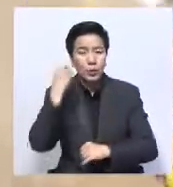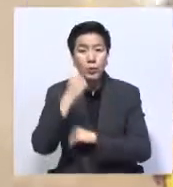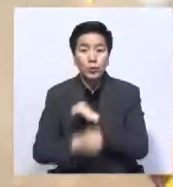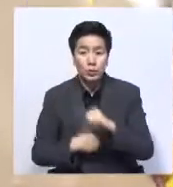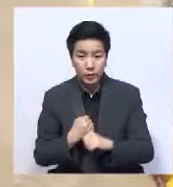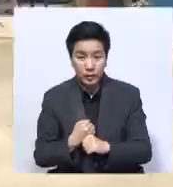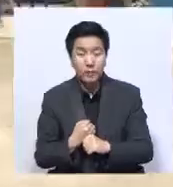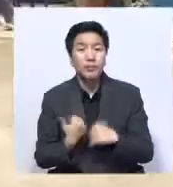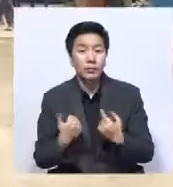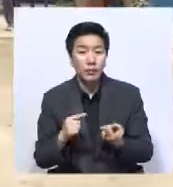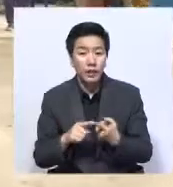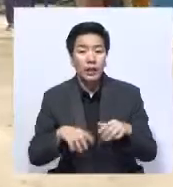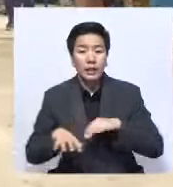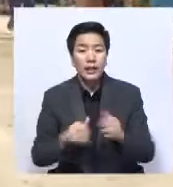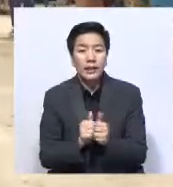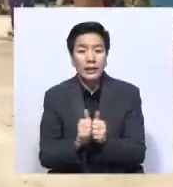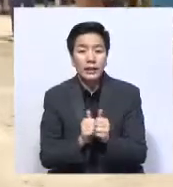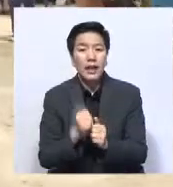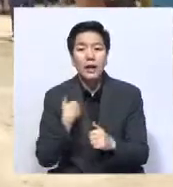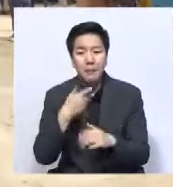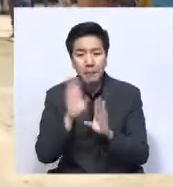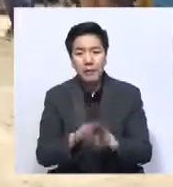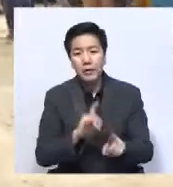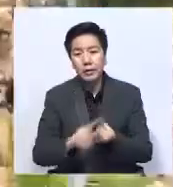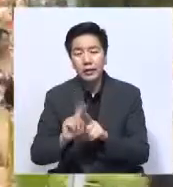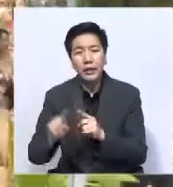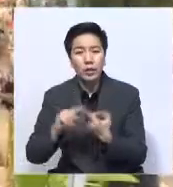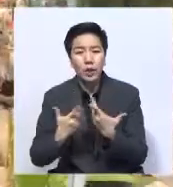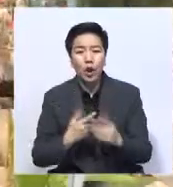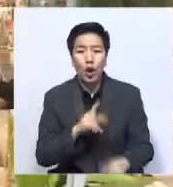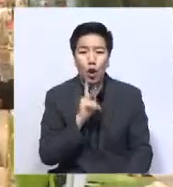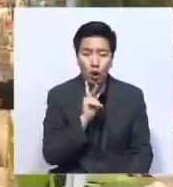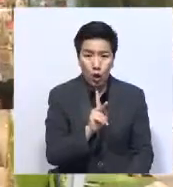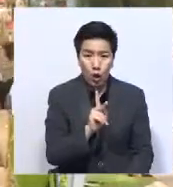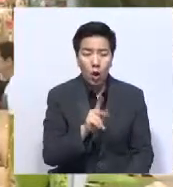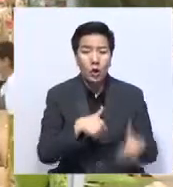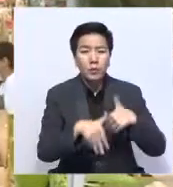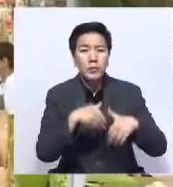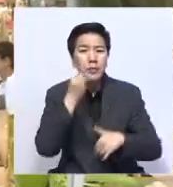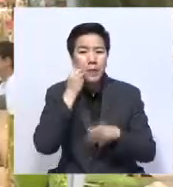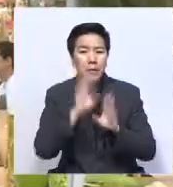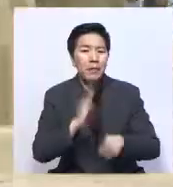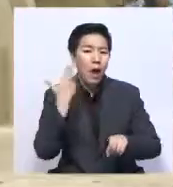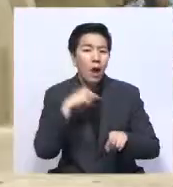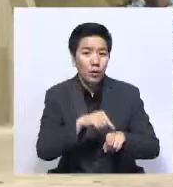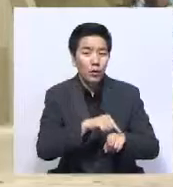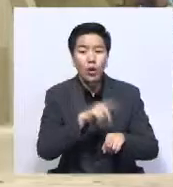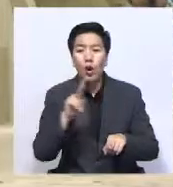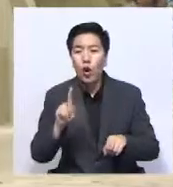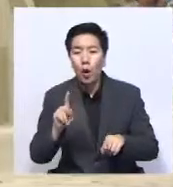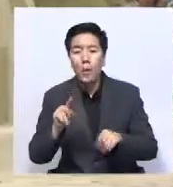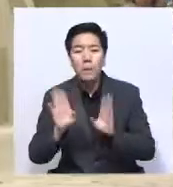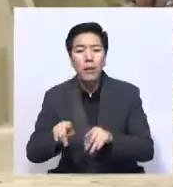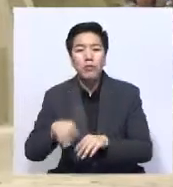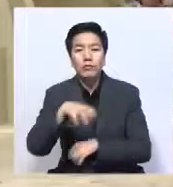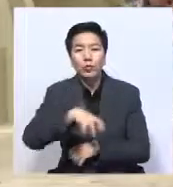ำทุกปีโดยการจัดการแข่งขันในแต่ละประเภทได้แก่ประเภทก่อแบบชาวบ้านหรือแบบดั้งเดิมประเภทขอ